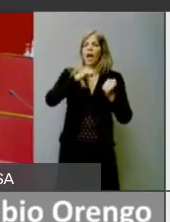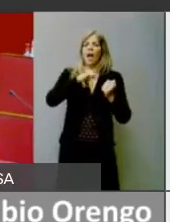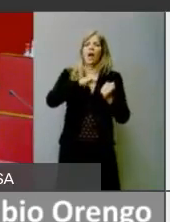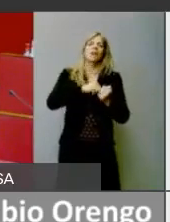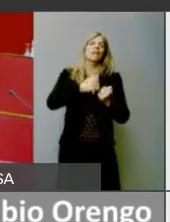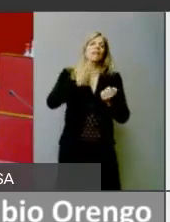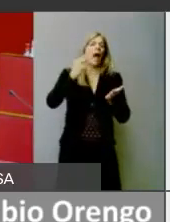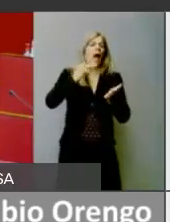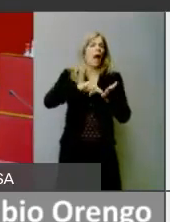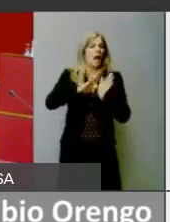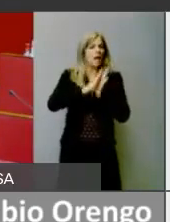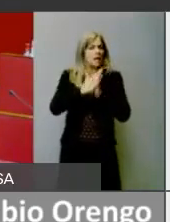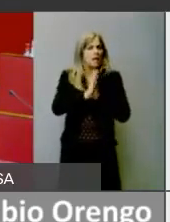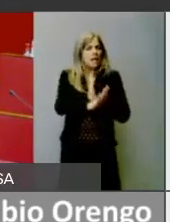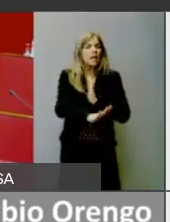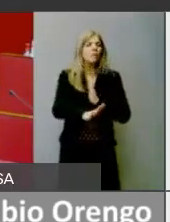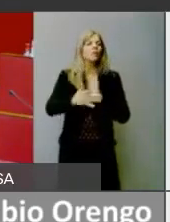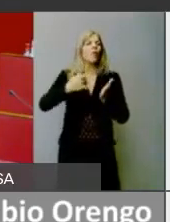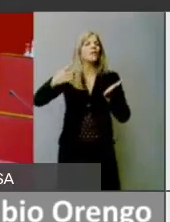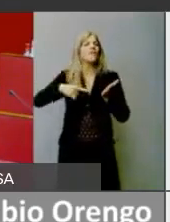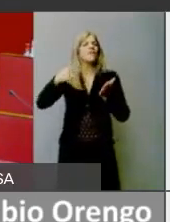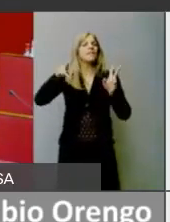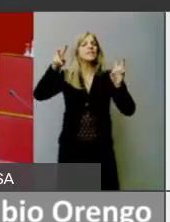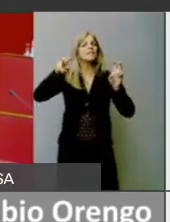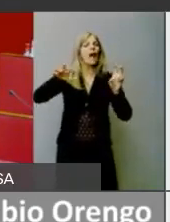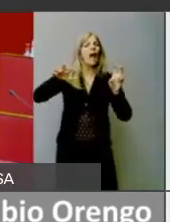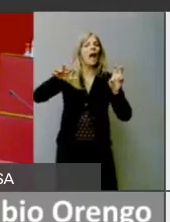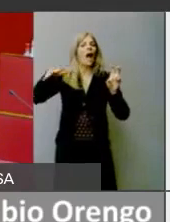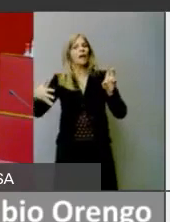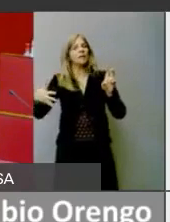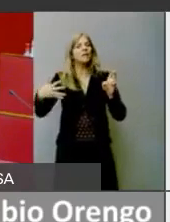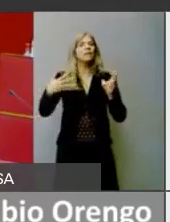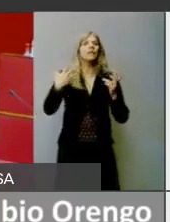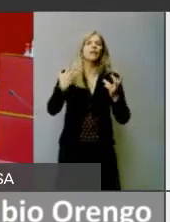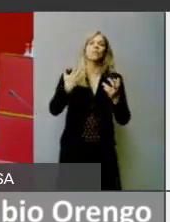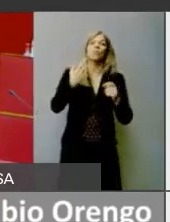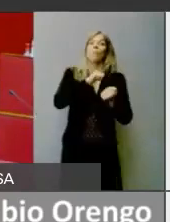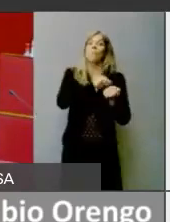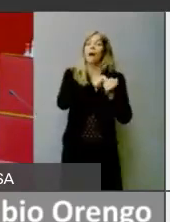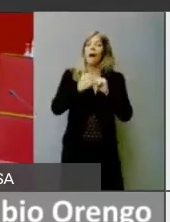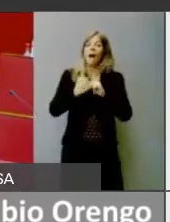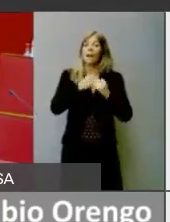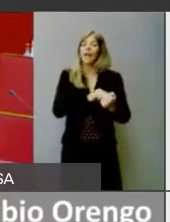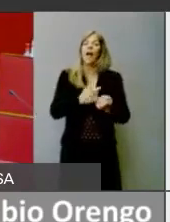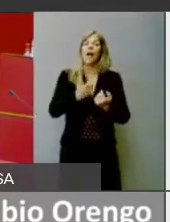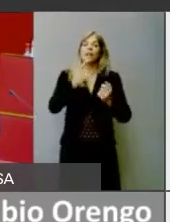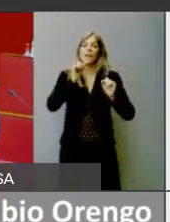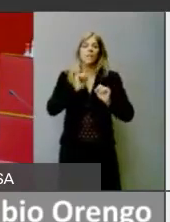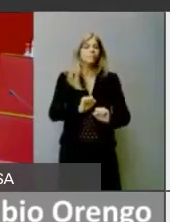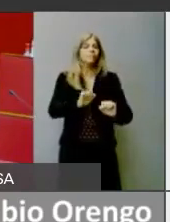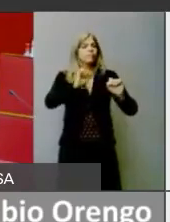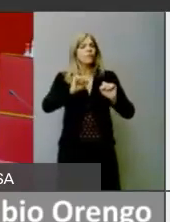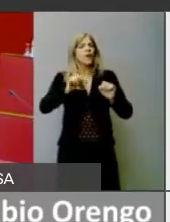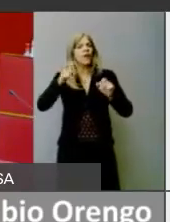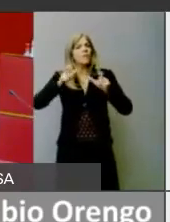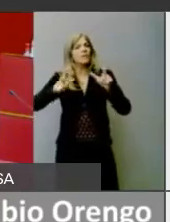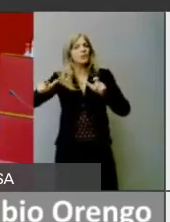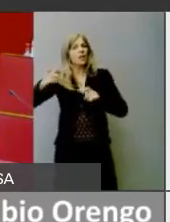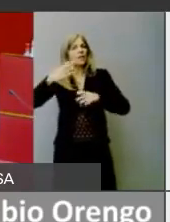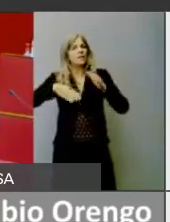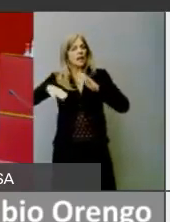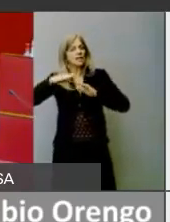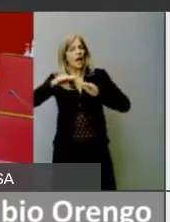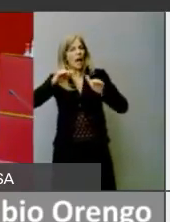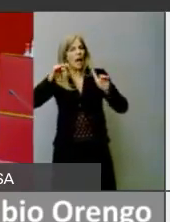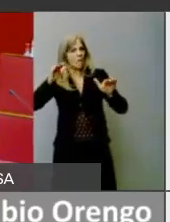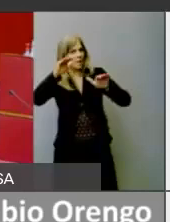con la rivista Gli Altri, le battaglie a difesa delle persone con disabilità, la battaglia contro